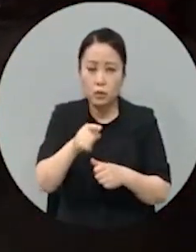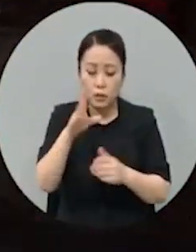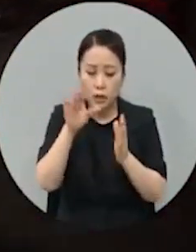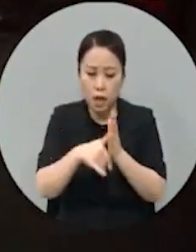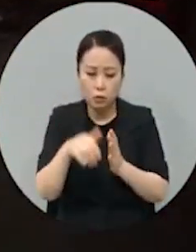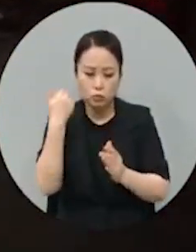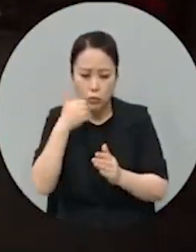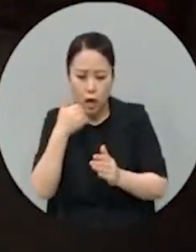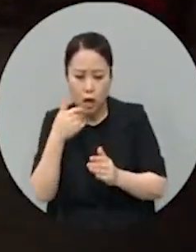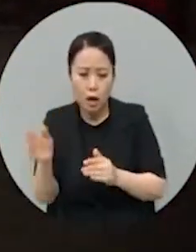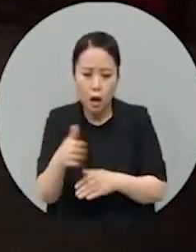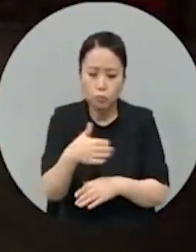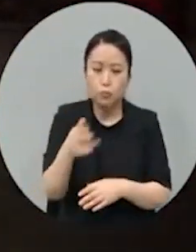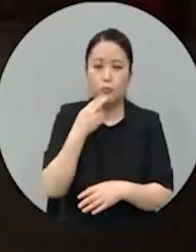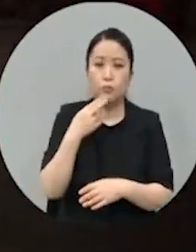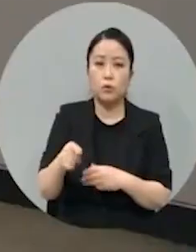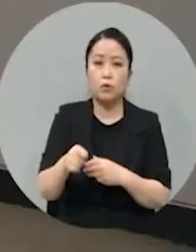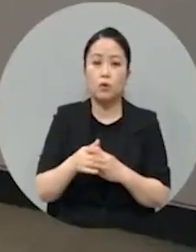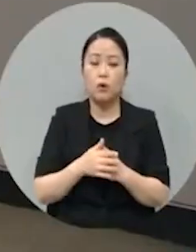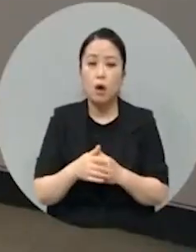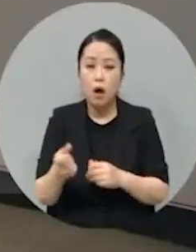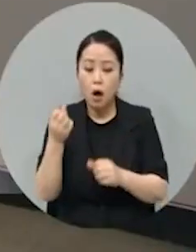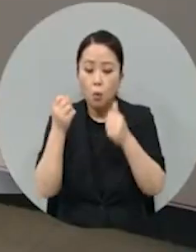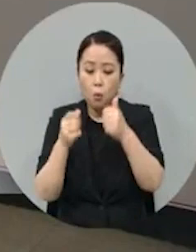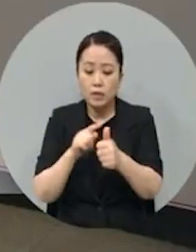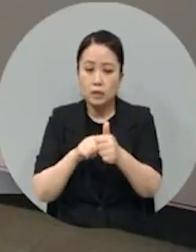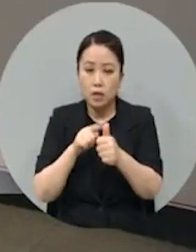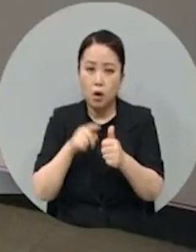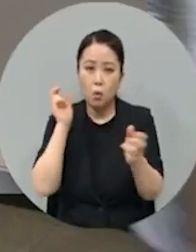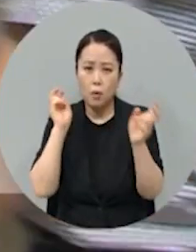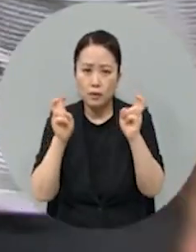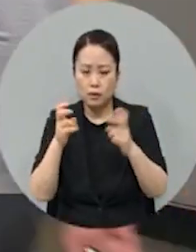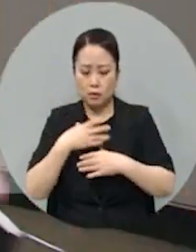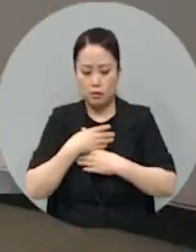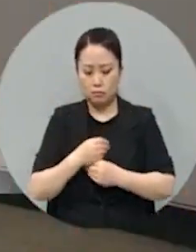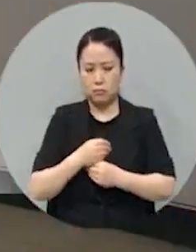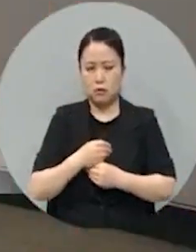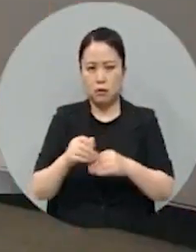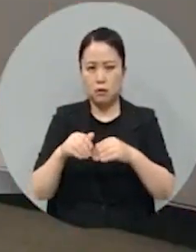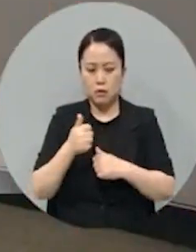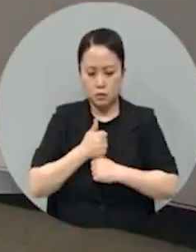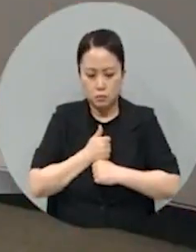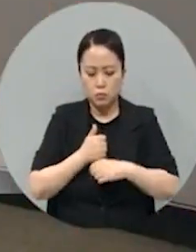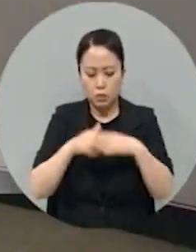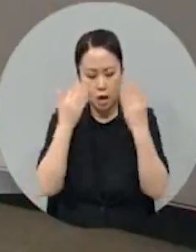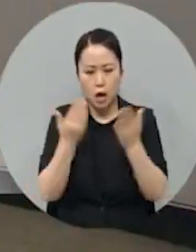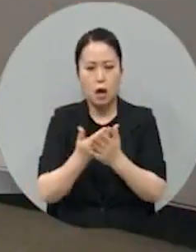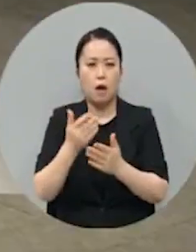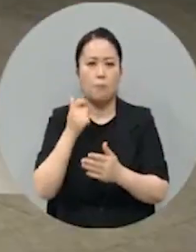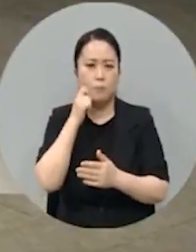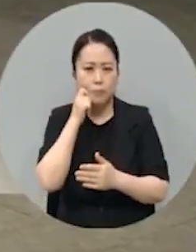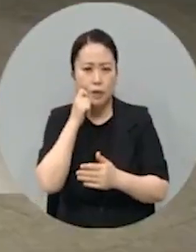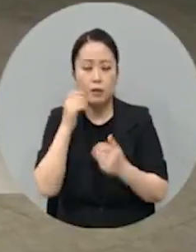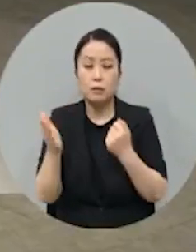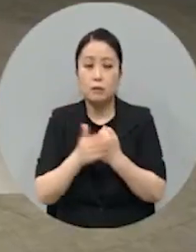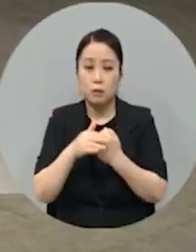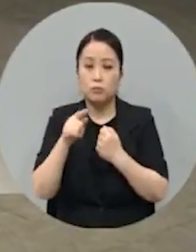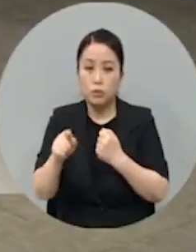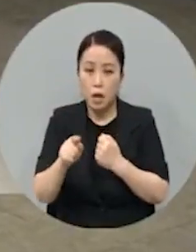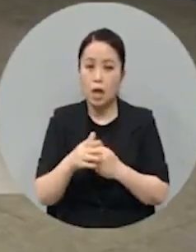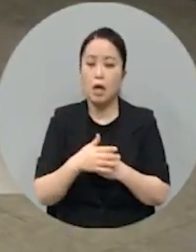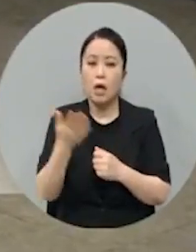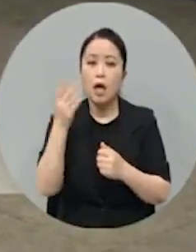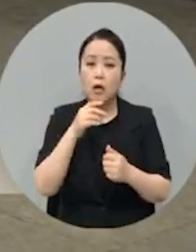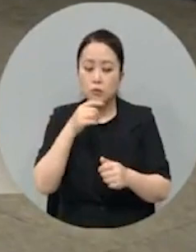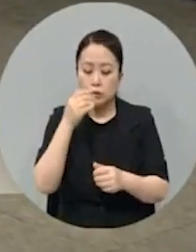없었습니다. 검찰은 원청업체가 안전 확보 의무를 다하지 않았다며 지난 5월 원청업체 대표를